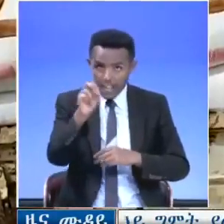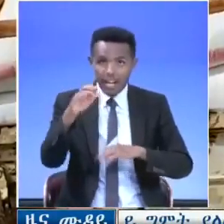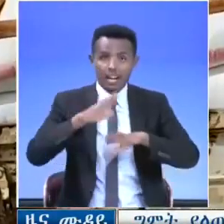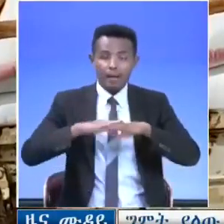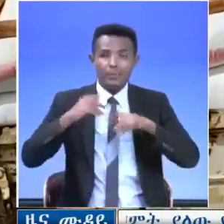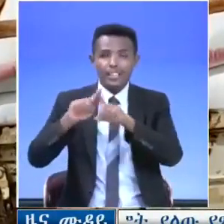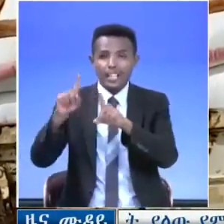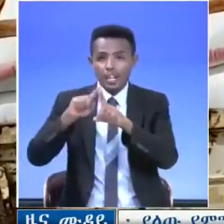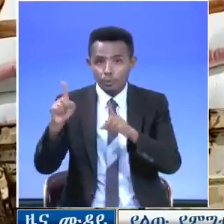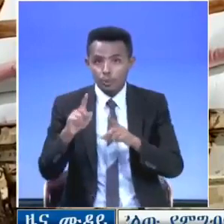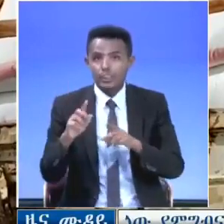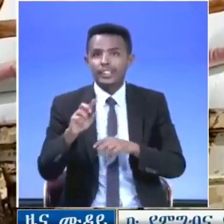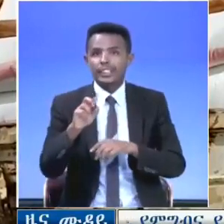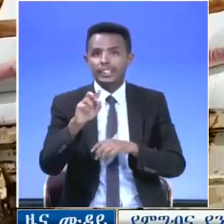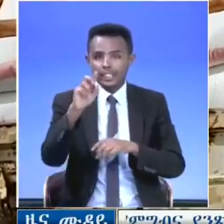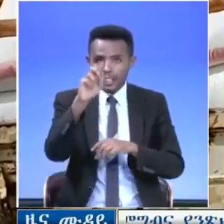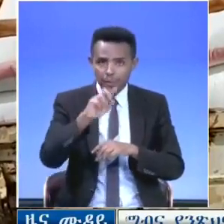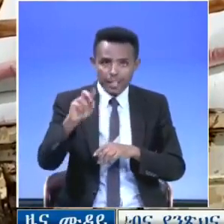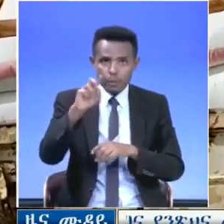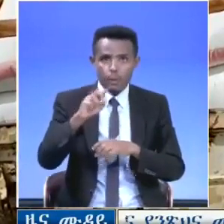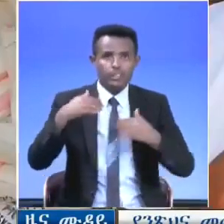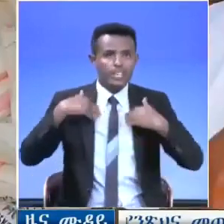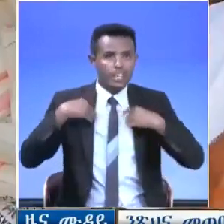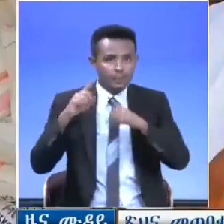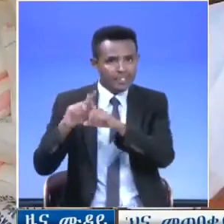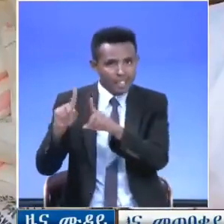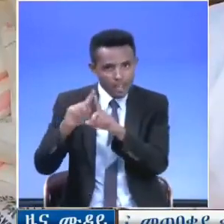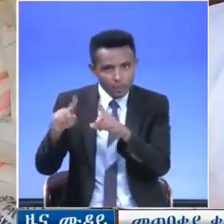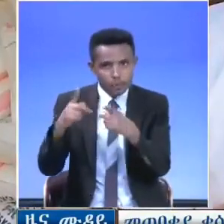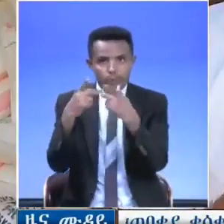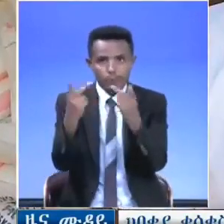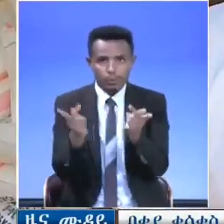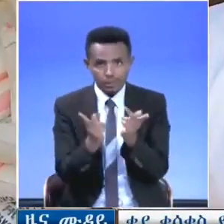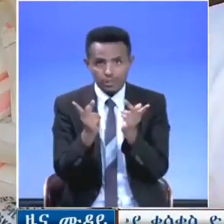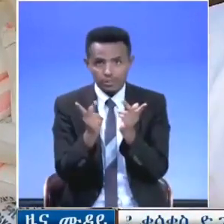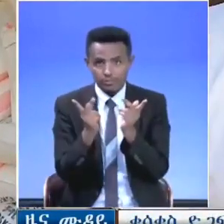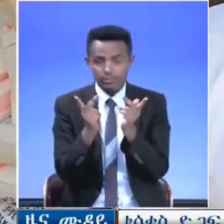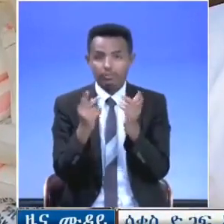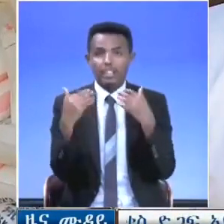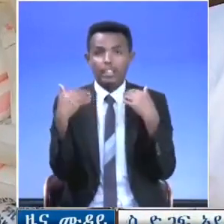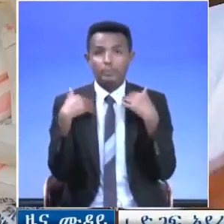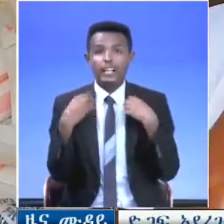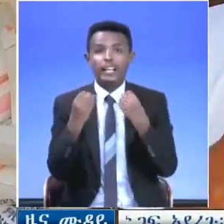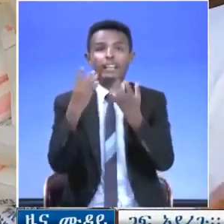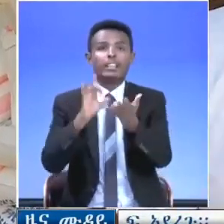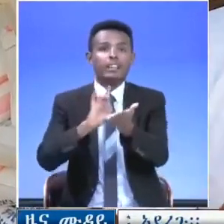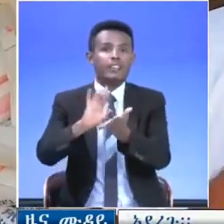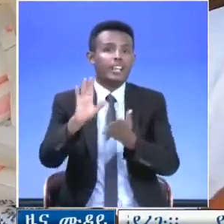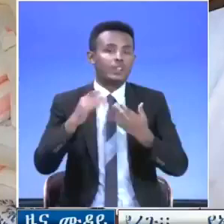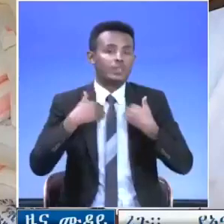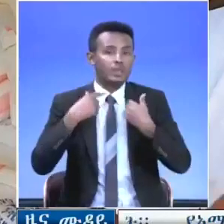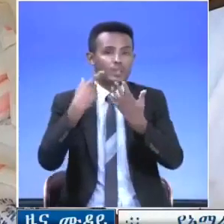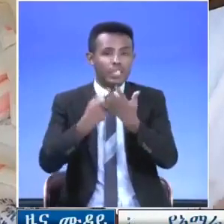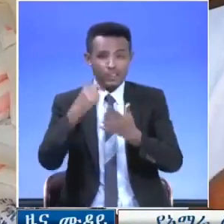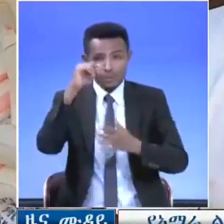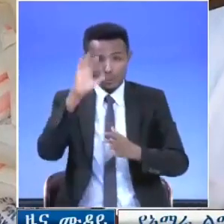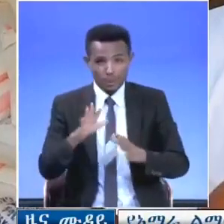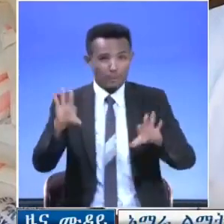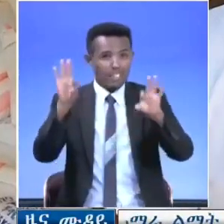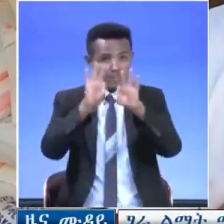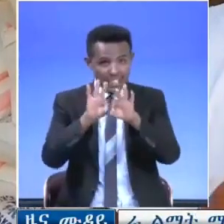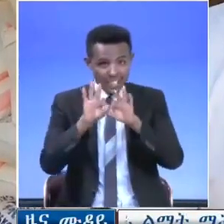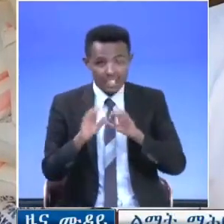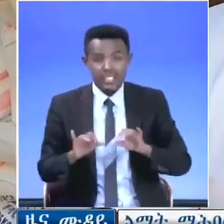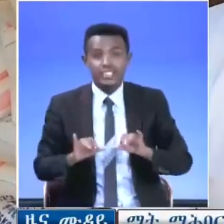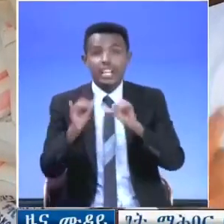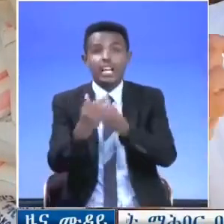አሁንም በየጥጋጥጉ በዘመድ ቤት የተቀመጡ በርካታ ተፈናቃዮች አሉና ለነዚህ ሰዎች የሚያስፈልጋቸው ዘላቂ መፍትሄ